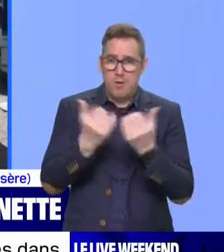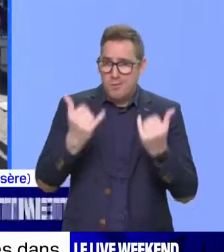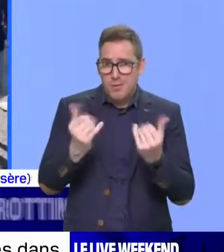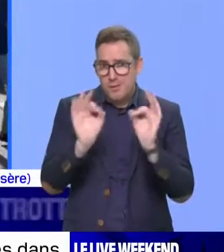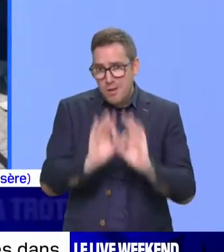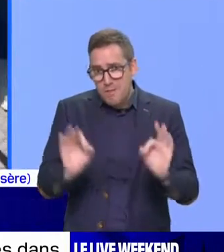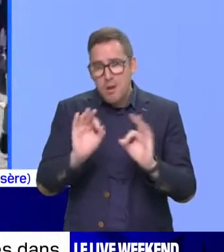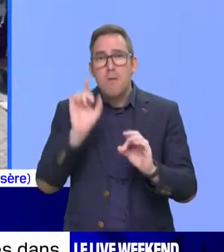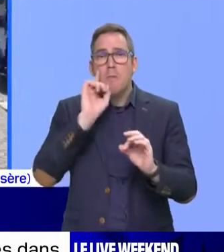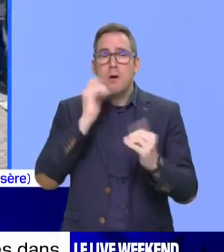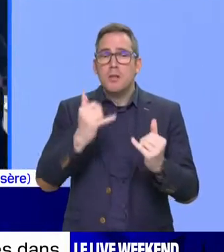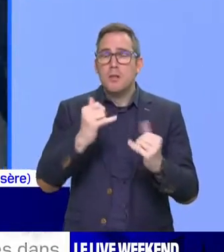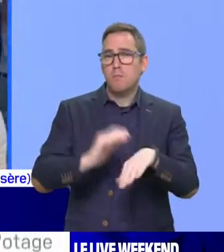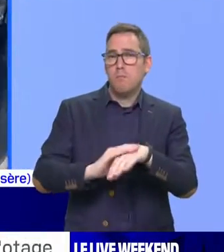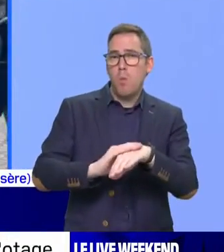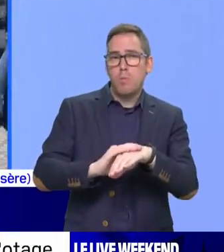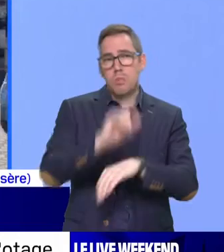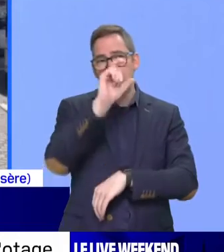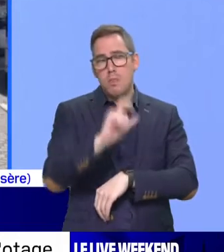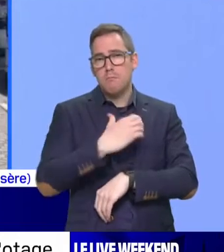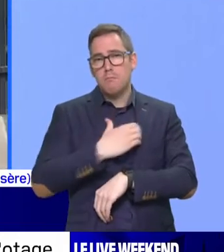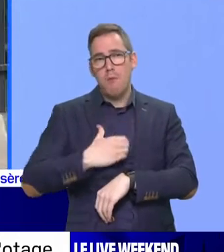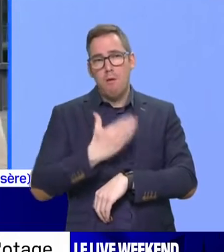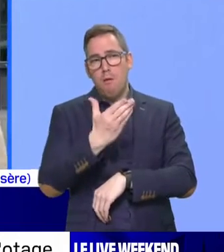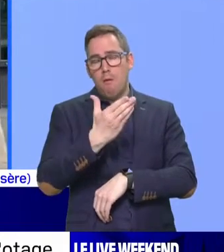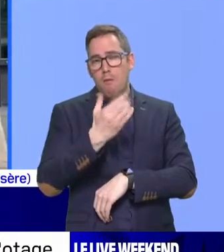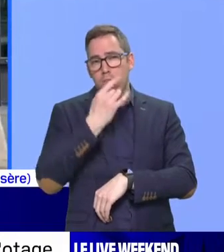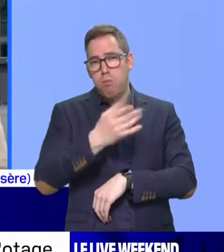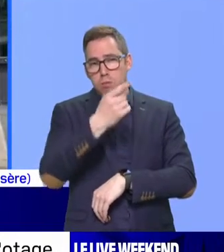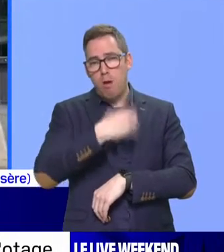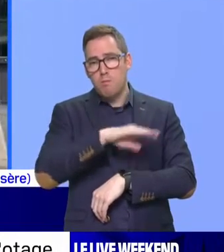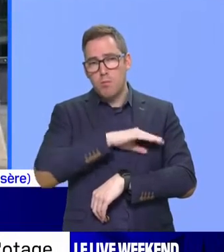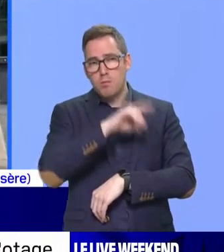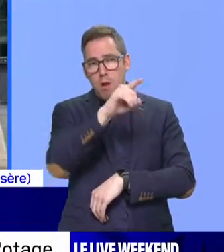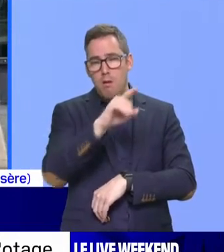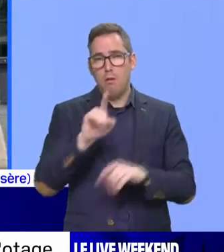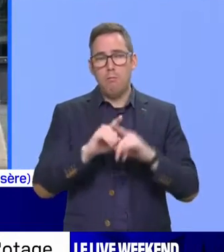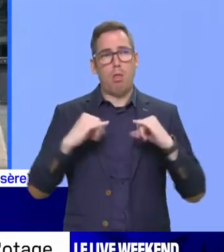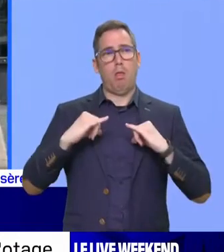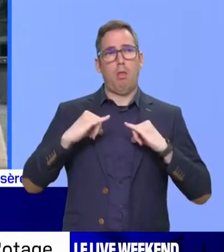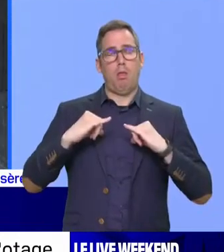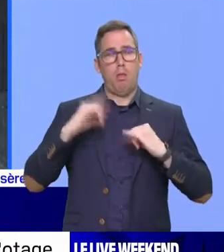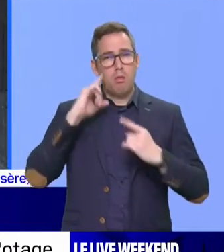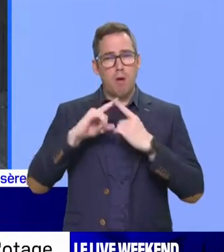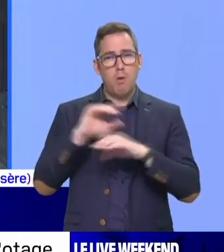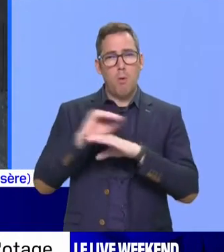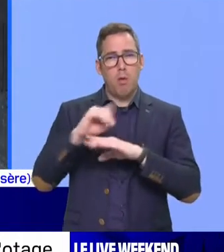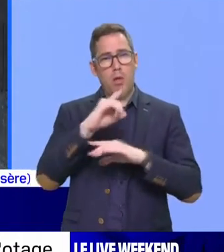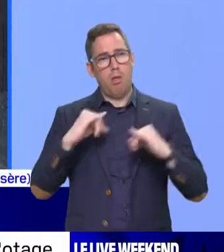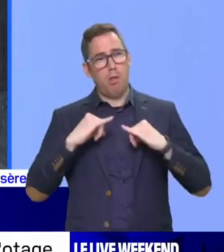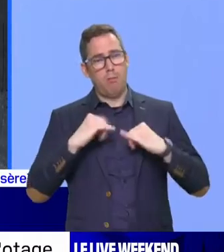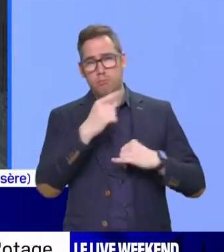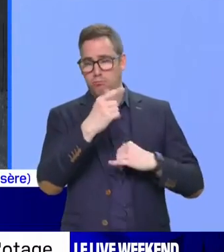de la politique municipale, et la municipalité a une responsabilité, hein, son immobilisme sur ces questions-là fait qu'elle